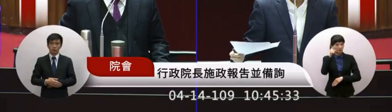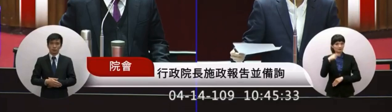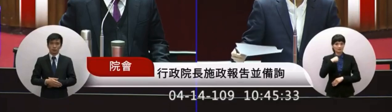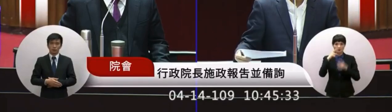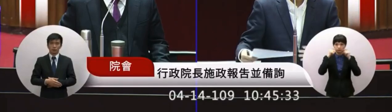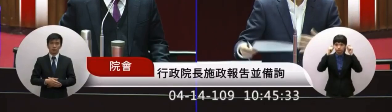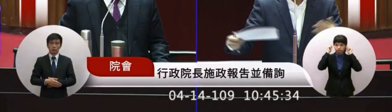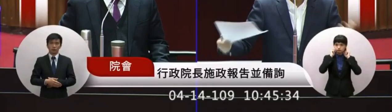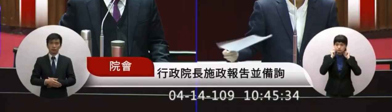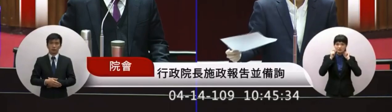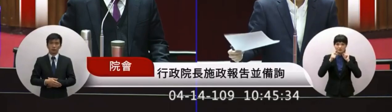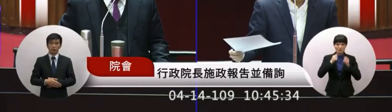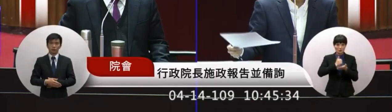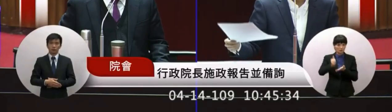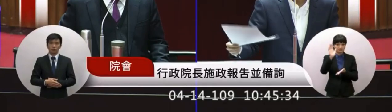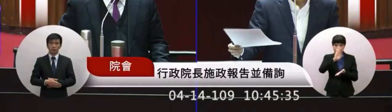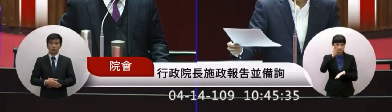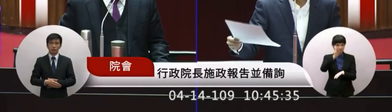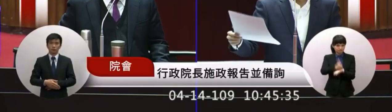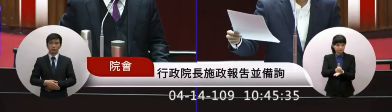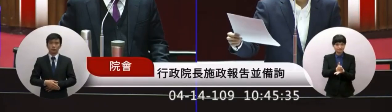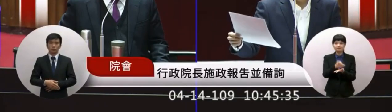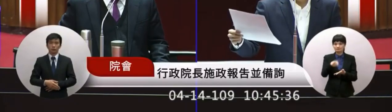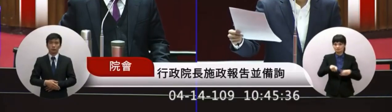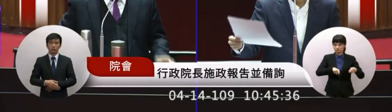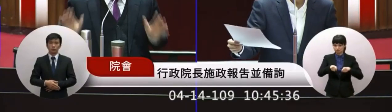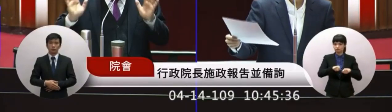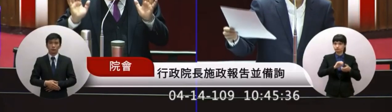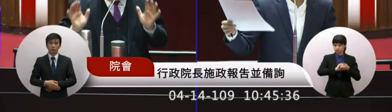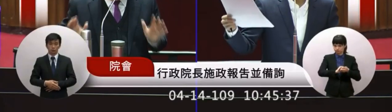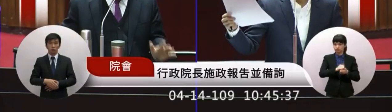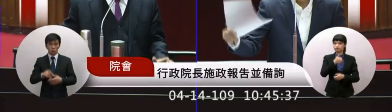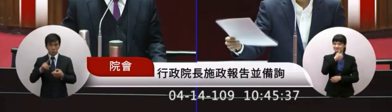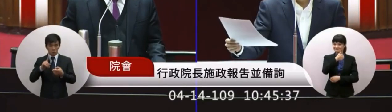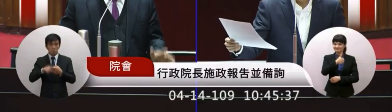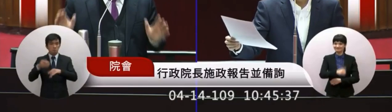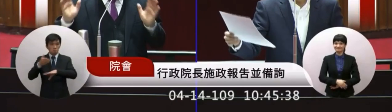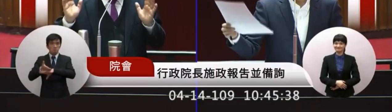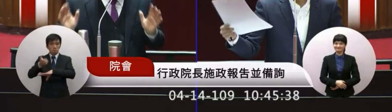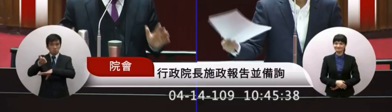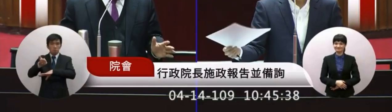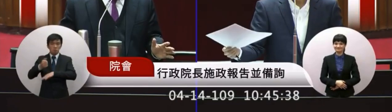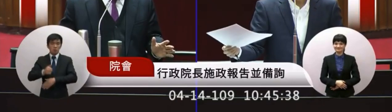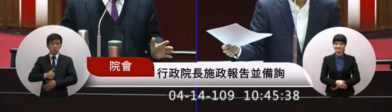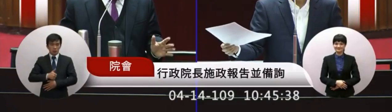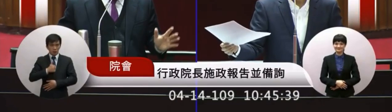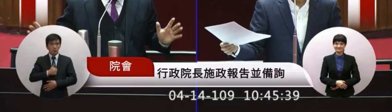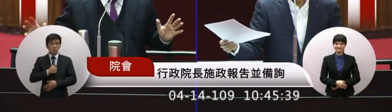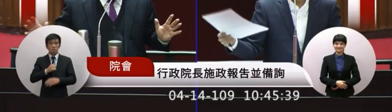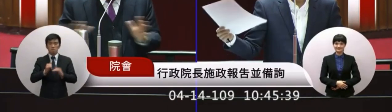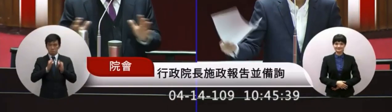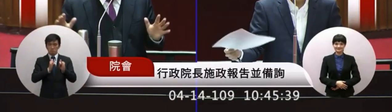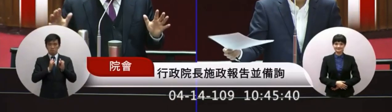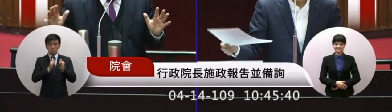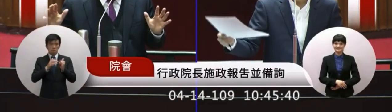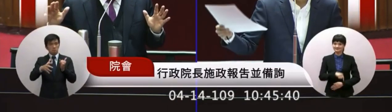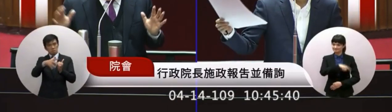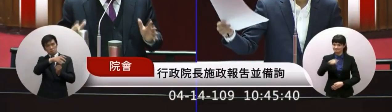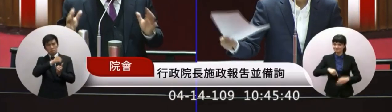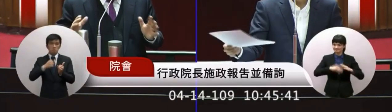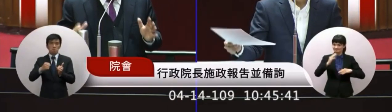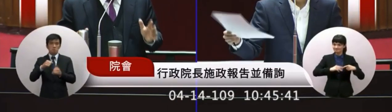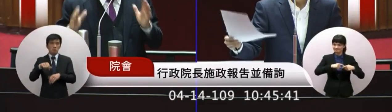动起来，还台湾人心硬哈，在今后啊，所以我还是要问， 特别感谢， 什么是 真的是国人同胞， 大家有一体